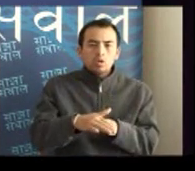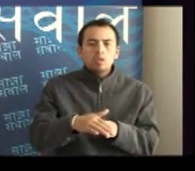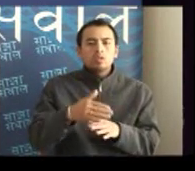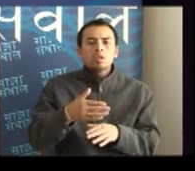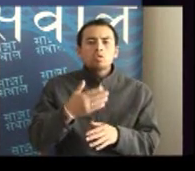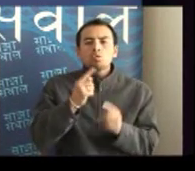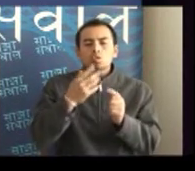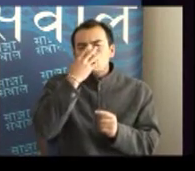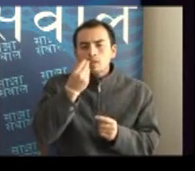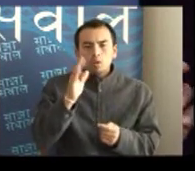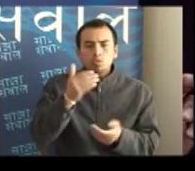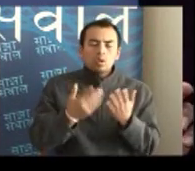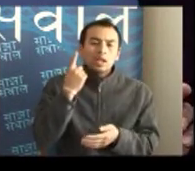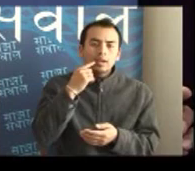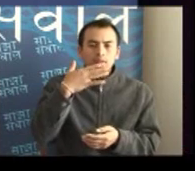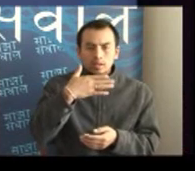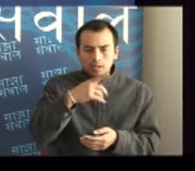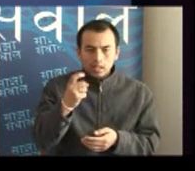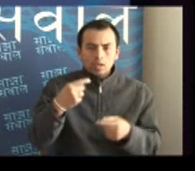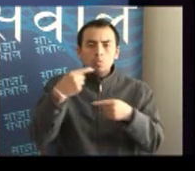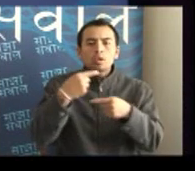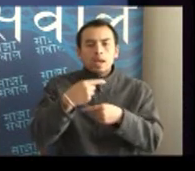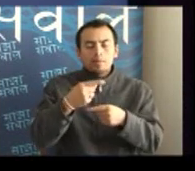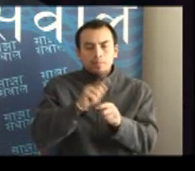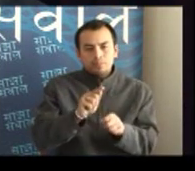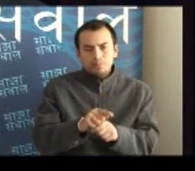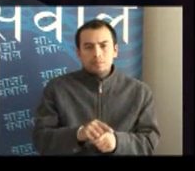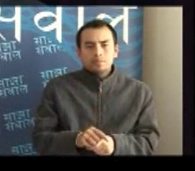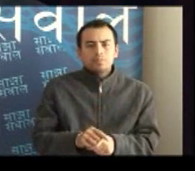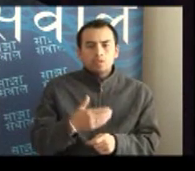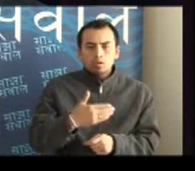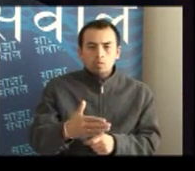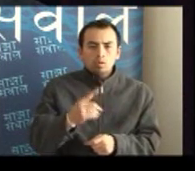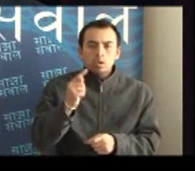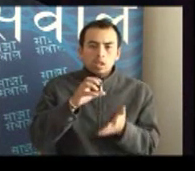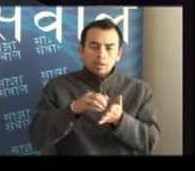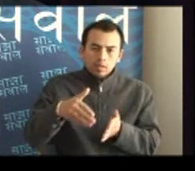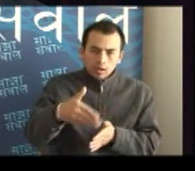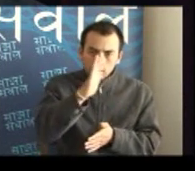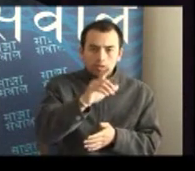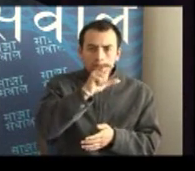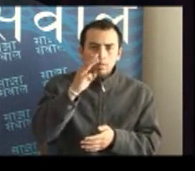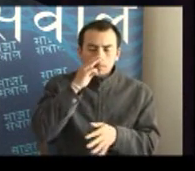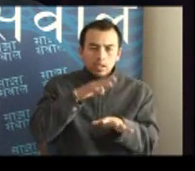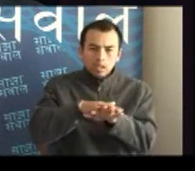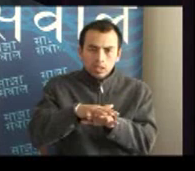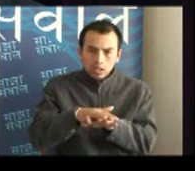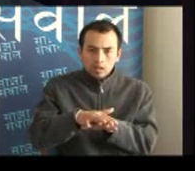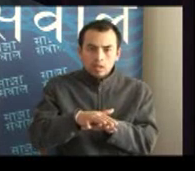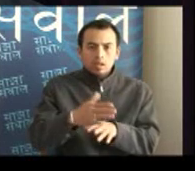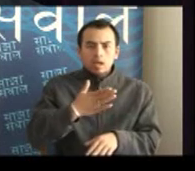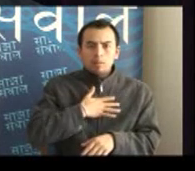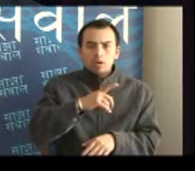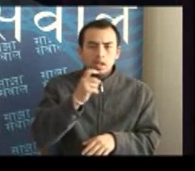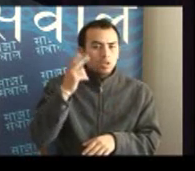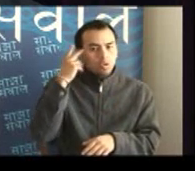बित्छन्, के अप्ठ्यारो हुन्छ एक दिनलाई एउटा उदाहरण मान्न पऱ्यो भने? अब हामी कहीँ जाँदैछौँ भने नेपालमा त्यति धेरै हाम्रा